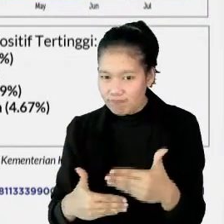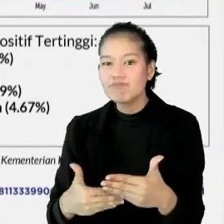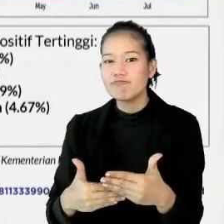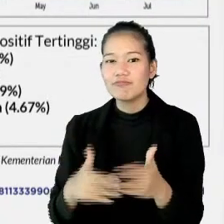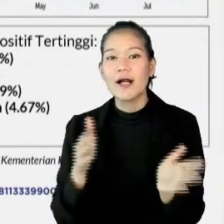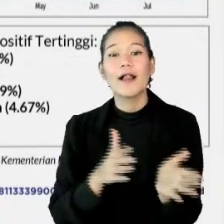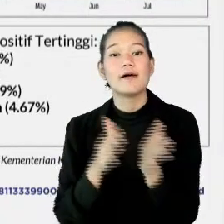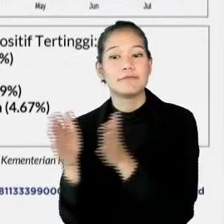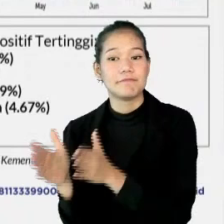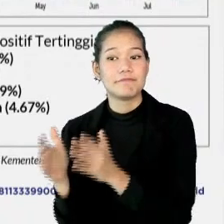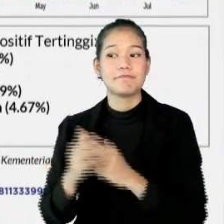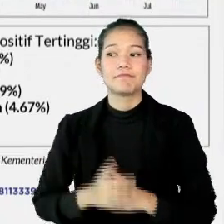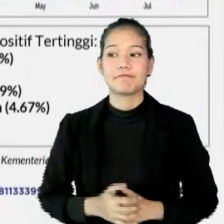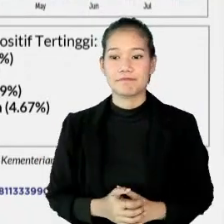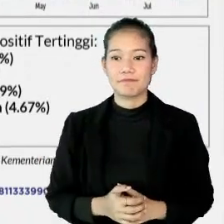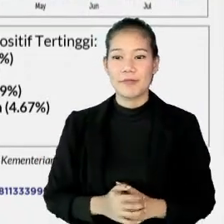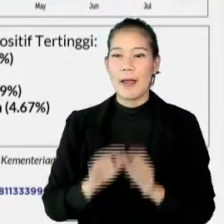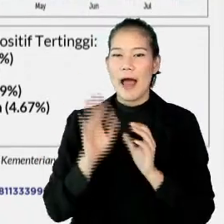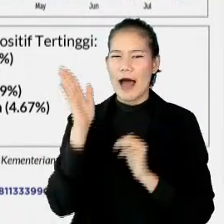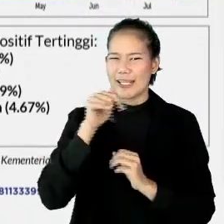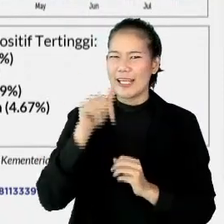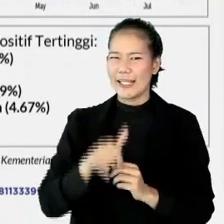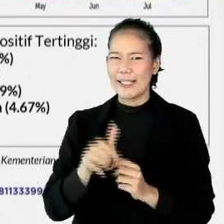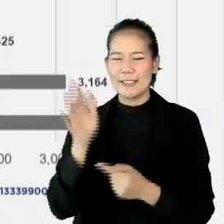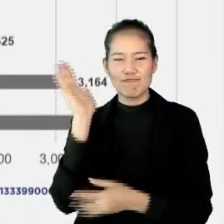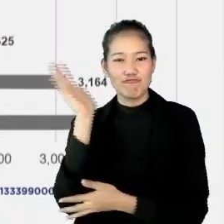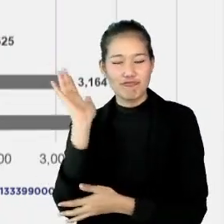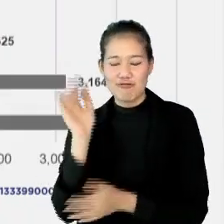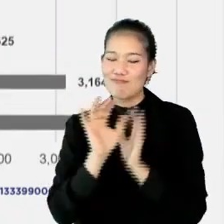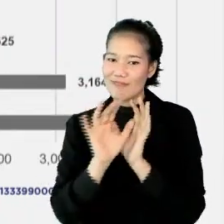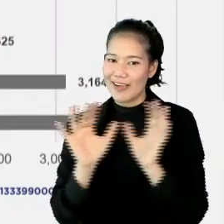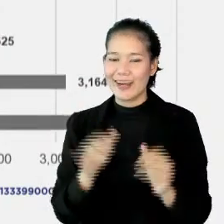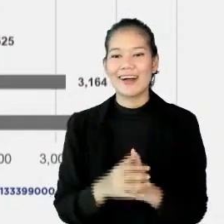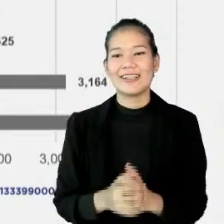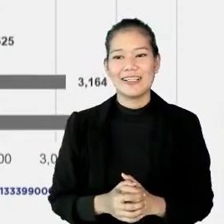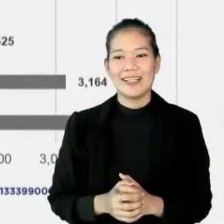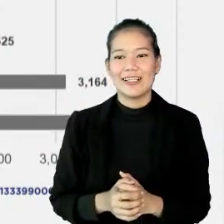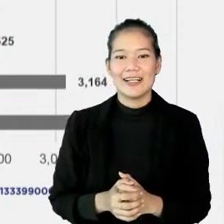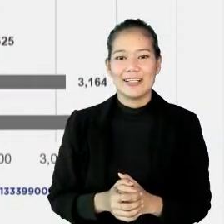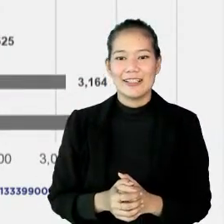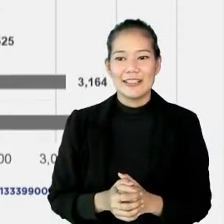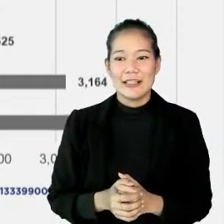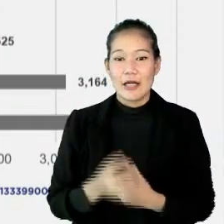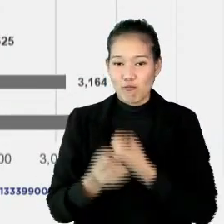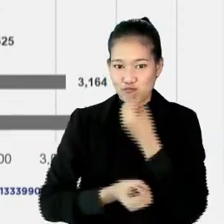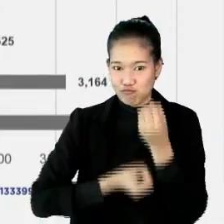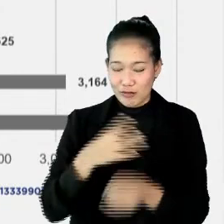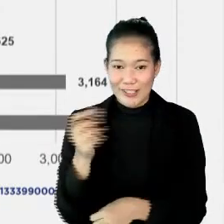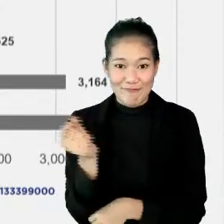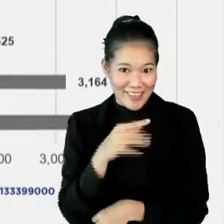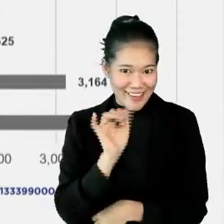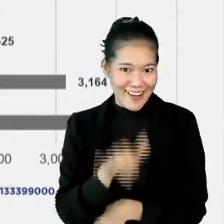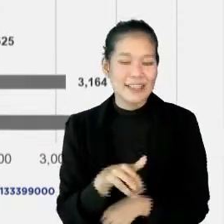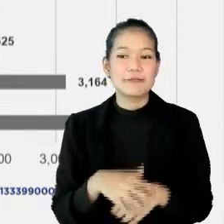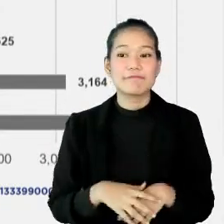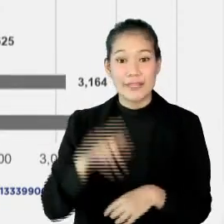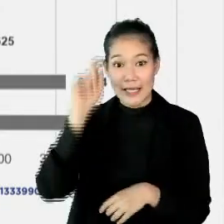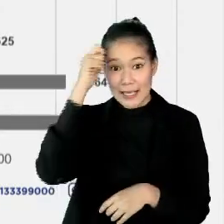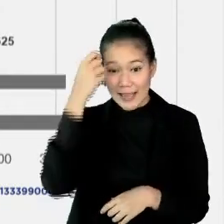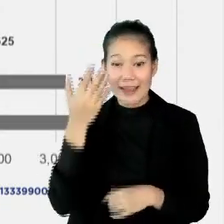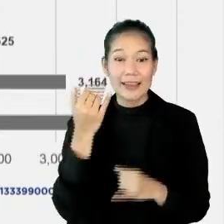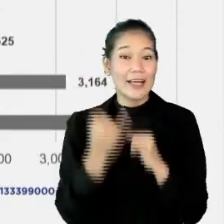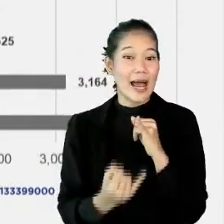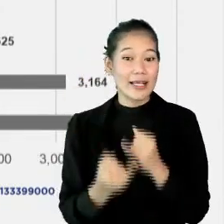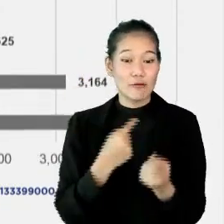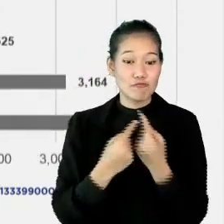Kita next slide selanjutnya, slide-nya agak banyak hari ini. Jadi mungkin disampaikannya agak lebih cepat. Ingat ya Dr. Lula,